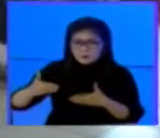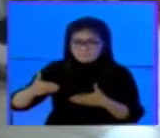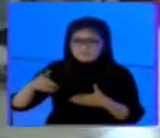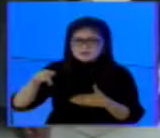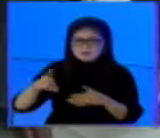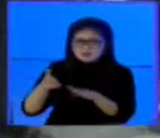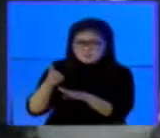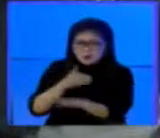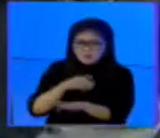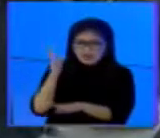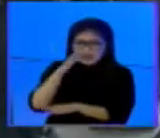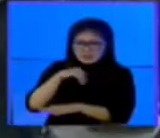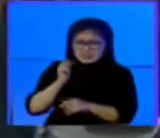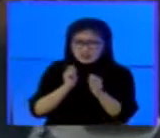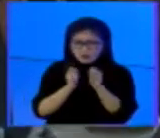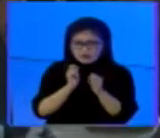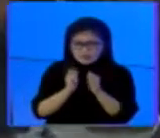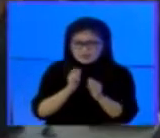Raya Idul Fitri mendatang.